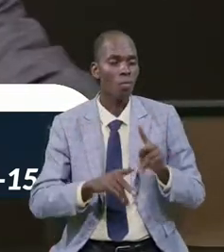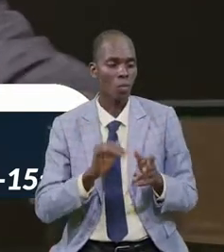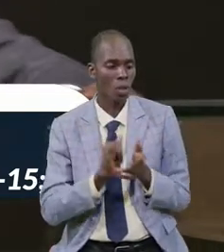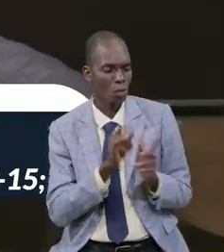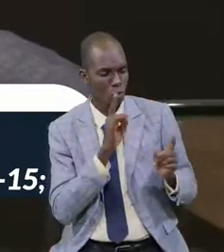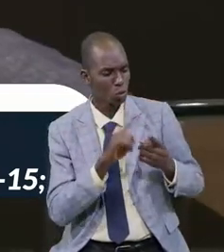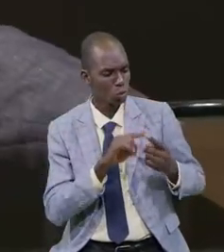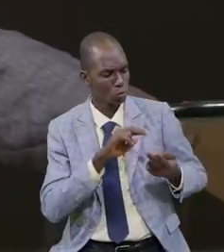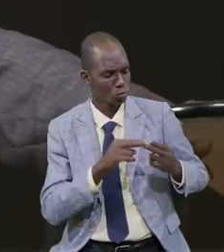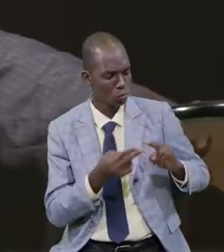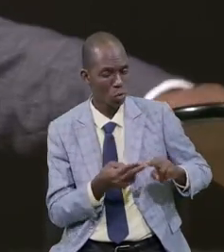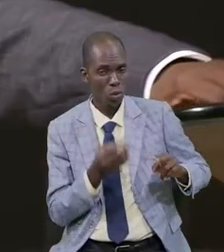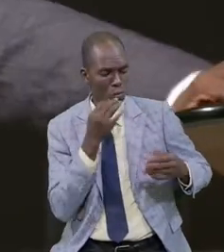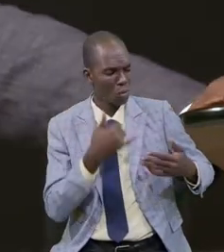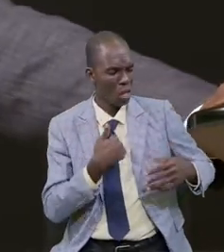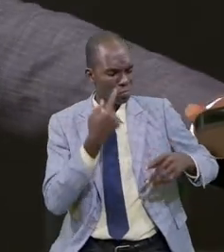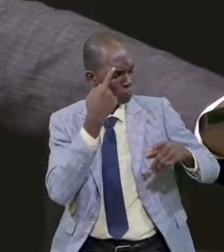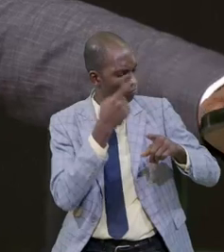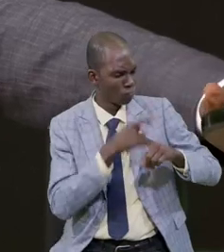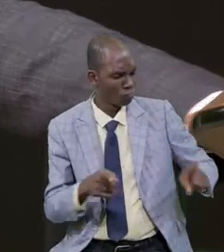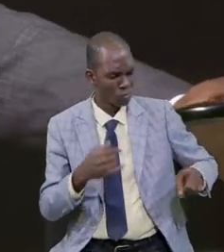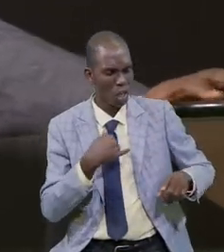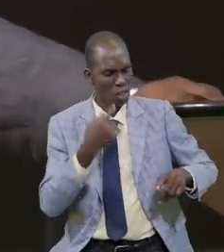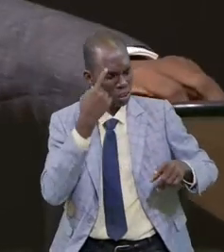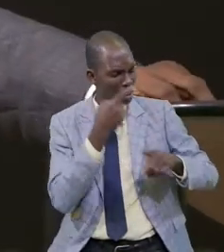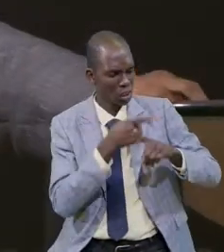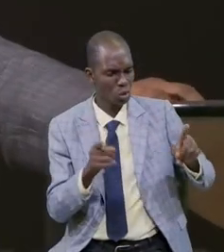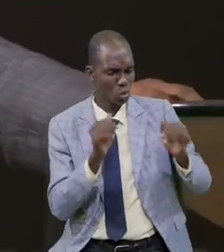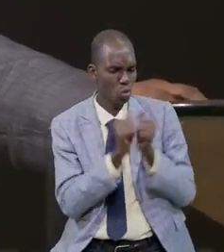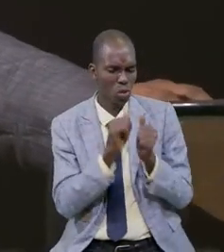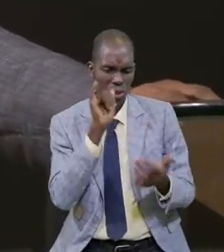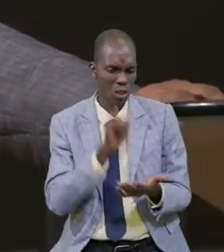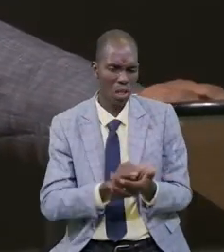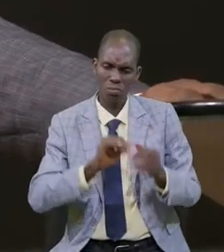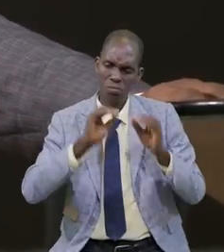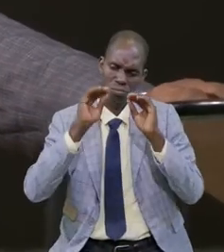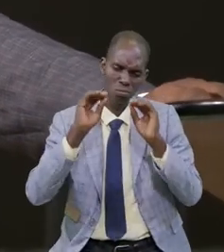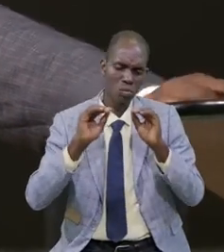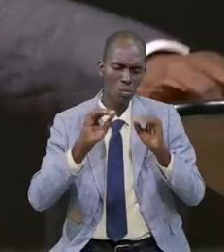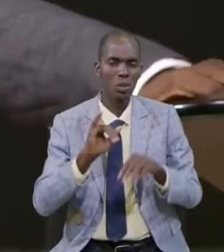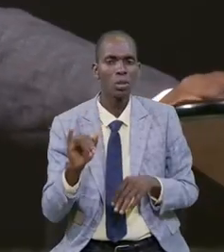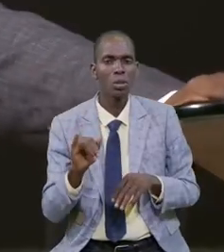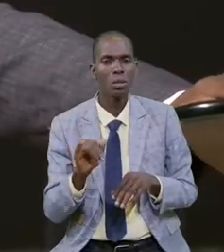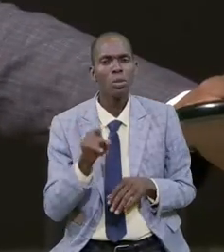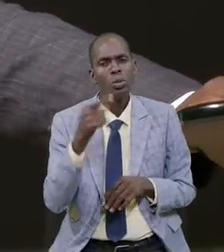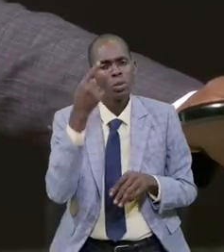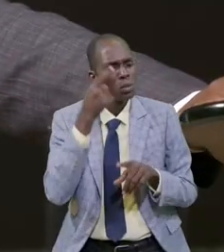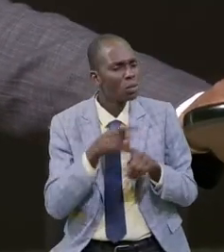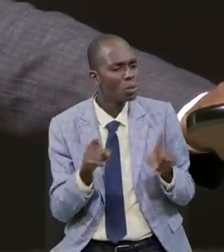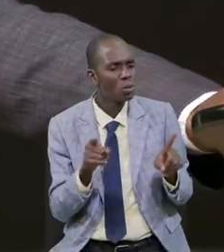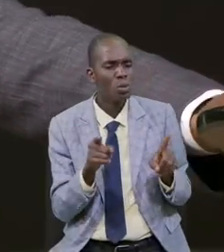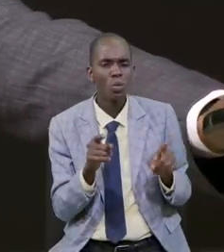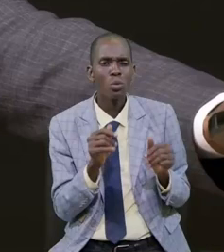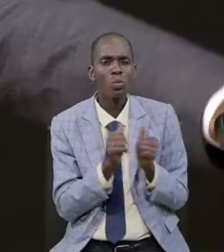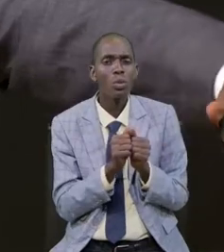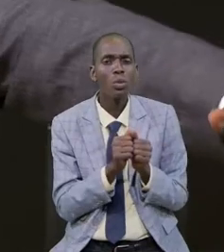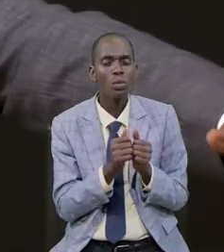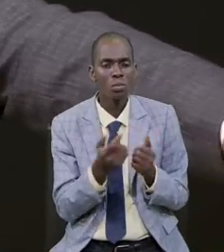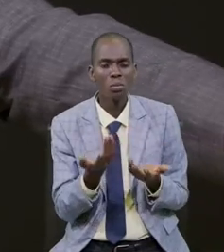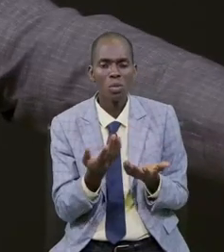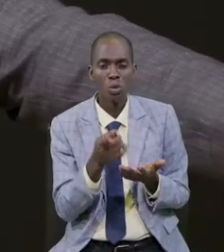gens parlent à leurs voisins. Moi, je ne suis pas d'accord avec cet enseignement-là. Pourquoi êtes-vous d'accord avec